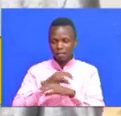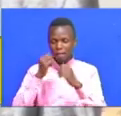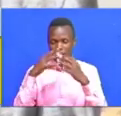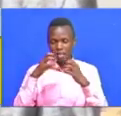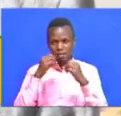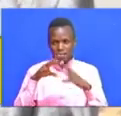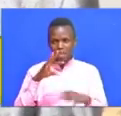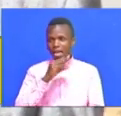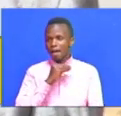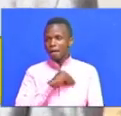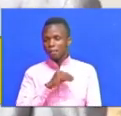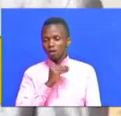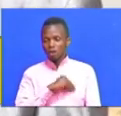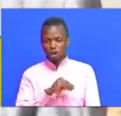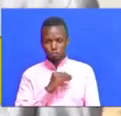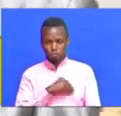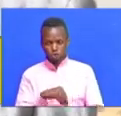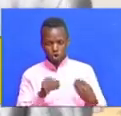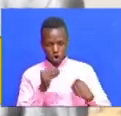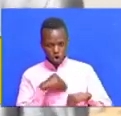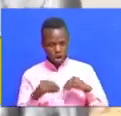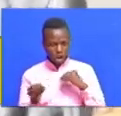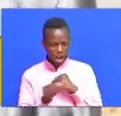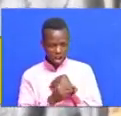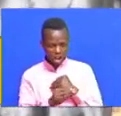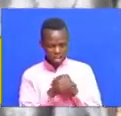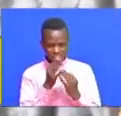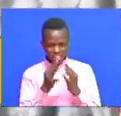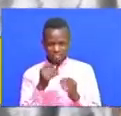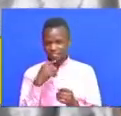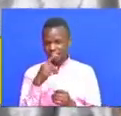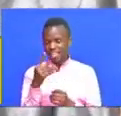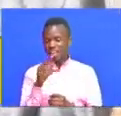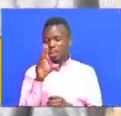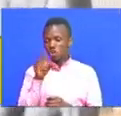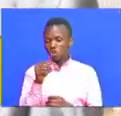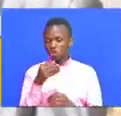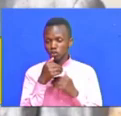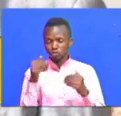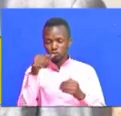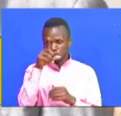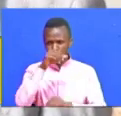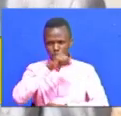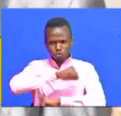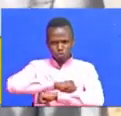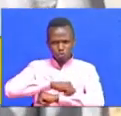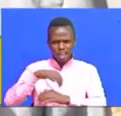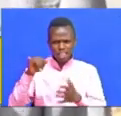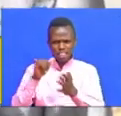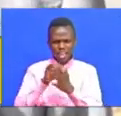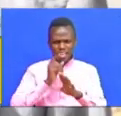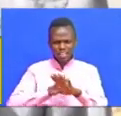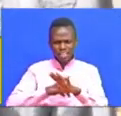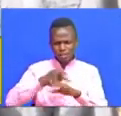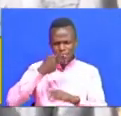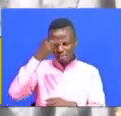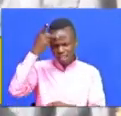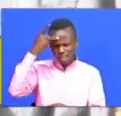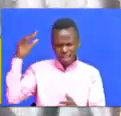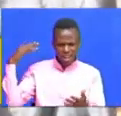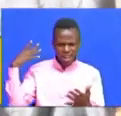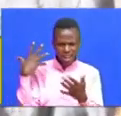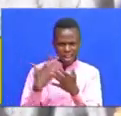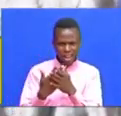balance. Alafu kule tunaambiwa mtu kama mtoto aende shule, eh? Mzazi ndiye atastakiwa. Kila shule itoe